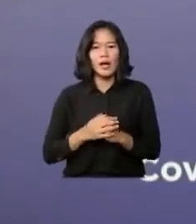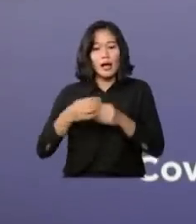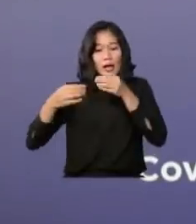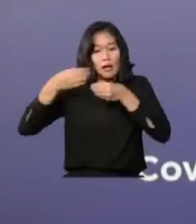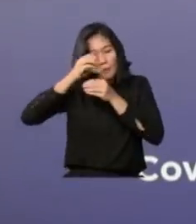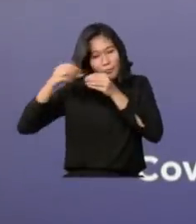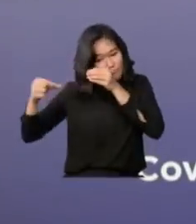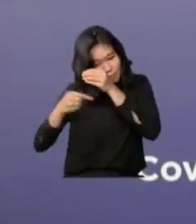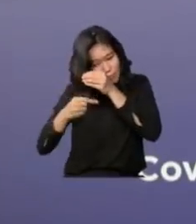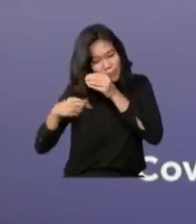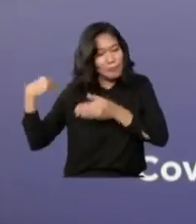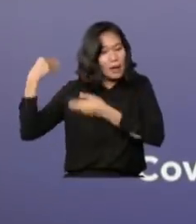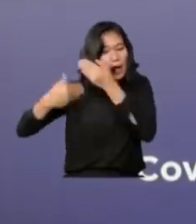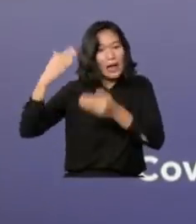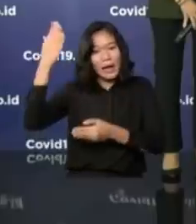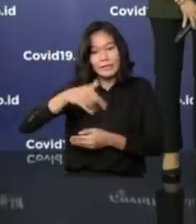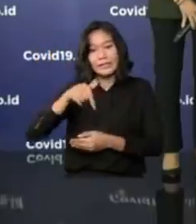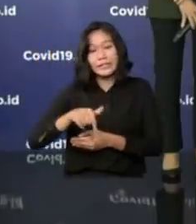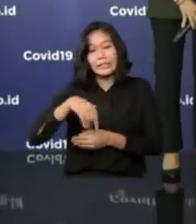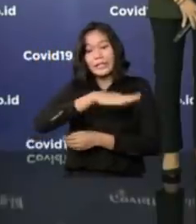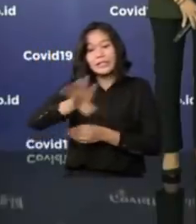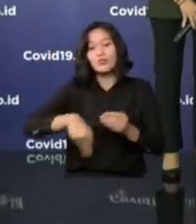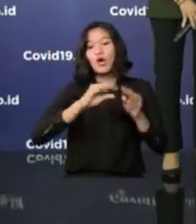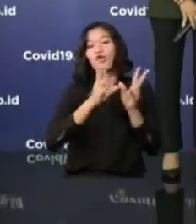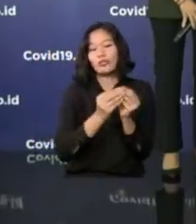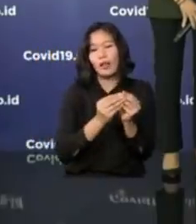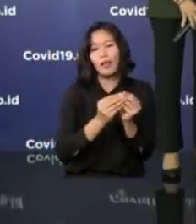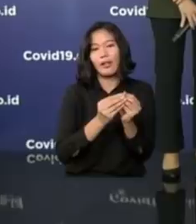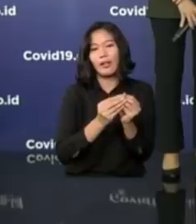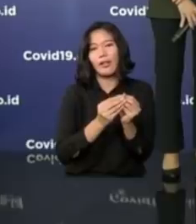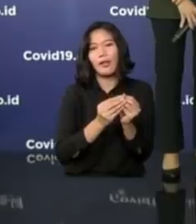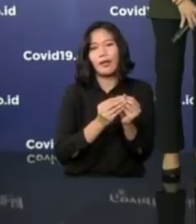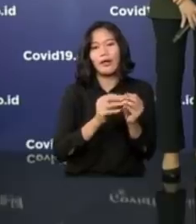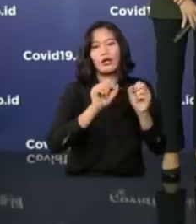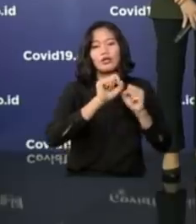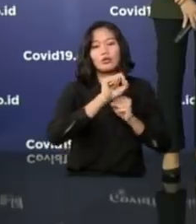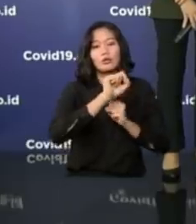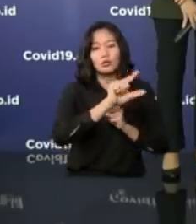pemeriksaan yang kita lakukan sampai dengan hari ini untuk seluruh spesimen sebanyak